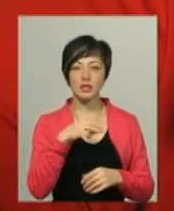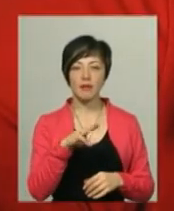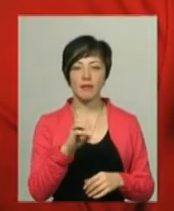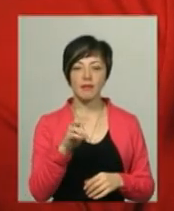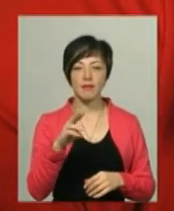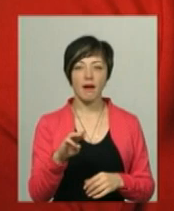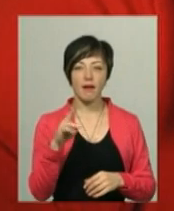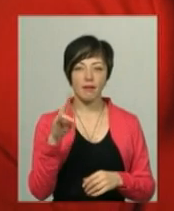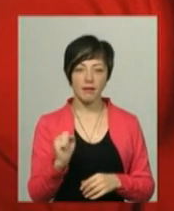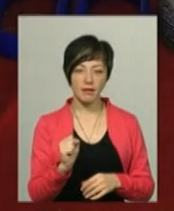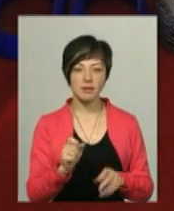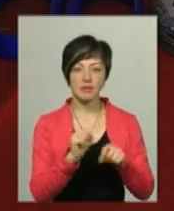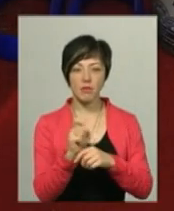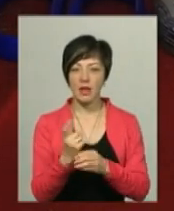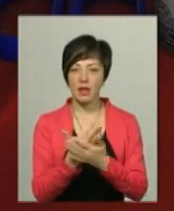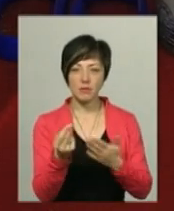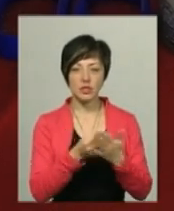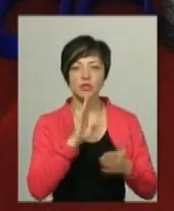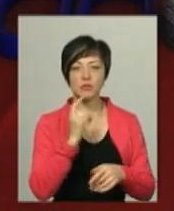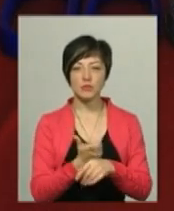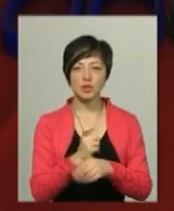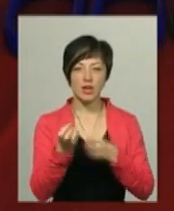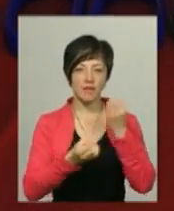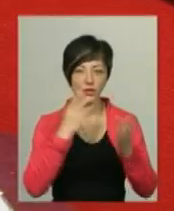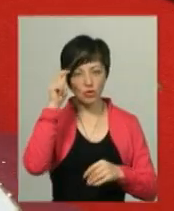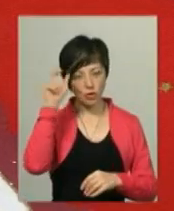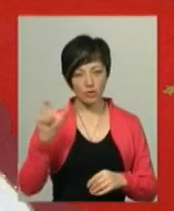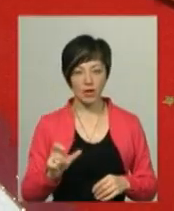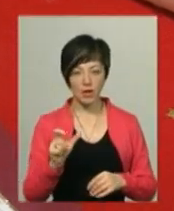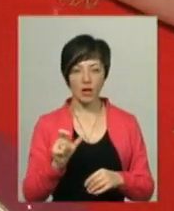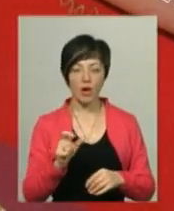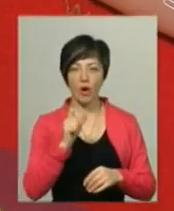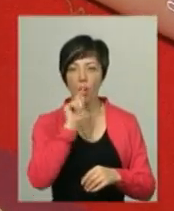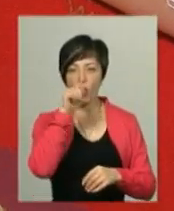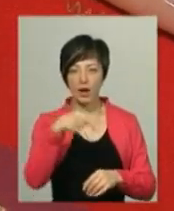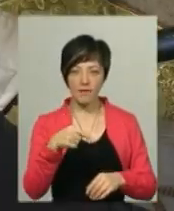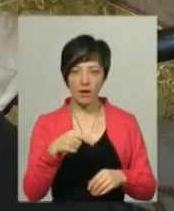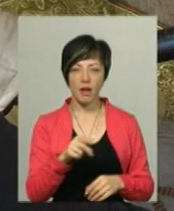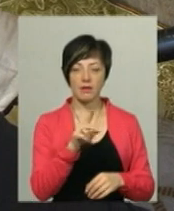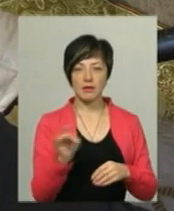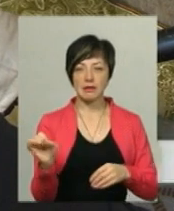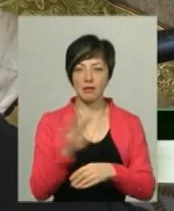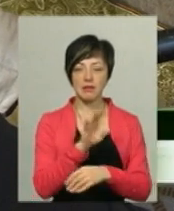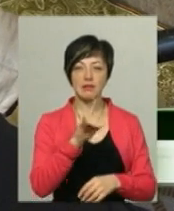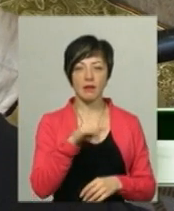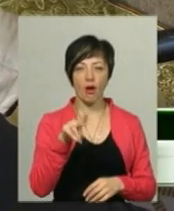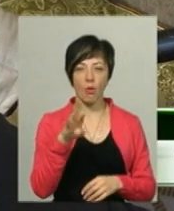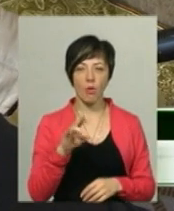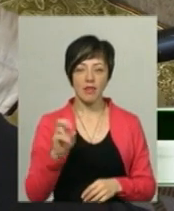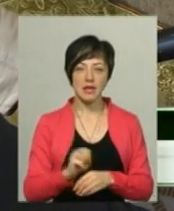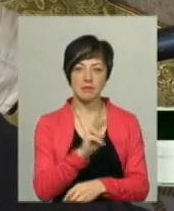Мельникова, хмельничани замовляли різні малюнки. Жінки – здебільшого квіти, чоловіки – орлів, драконів та зміїв. На корпоративи